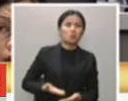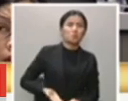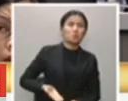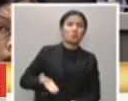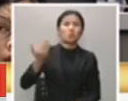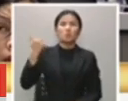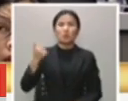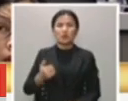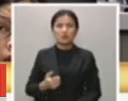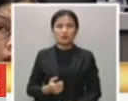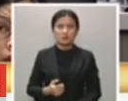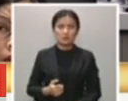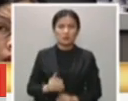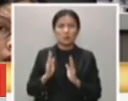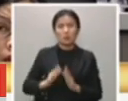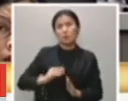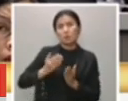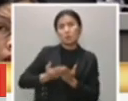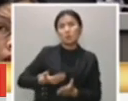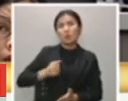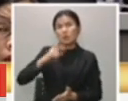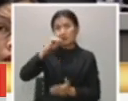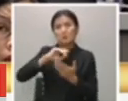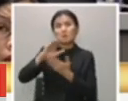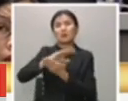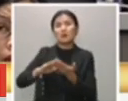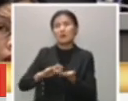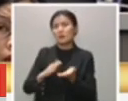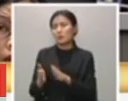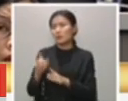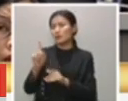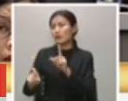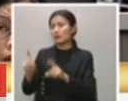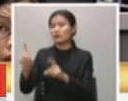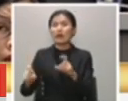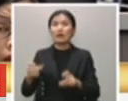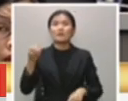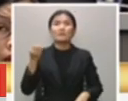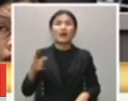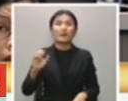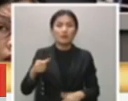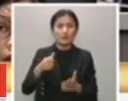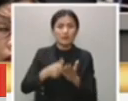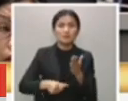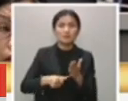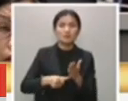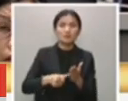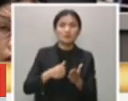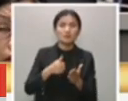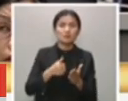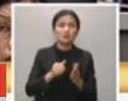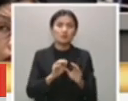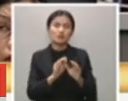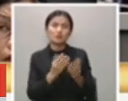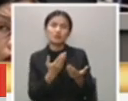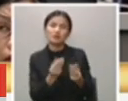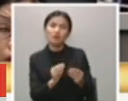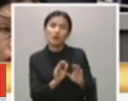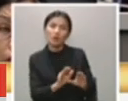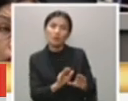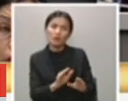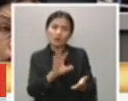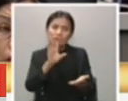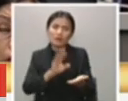ประเทศไทยเสียชีวิตหลายคนแล้วไหนล่ะครับการเก็บภาษีมรดกเพราะคนรวยเขาสามารถหลบเลี่ยง